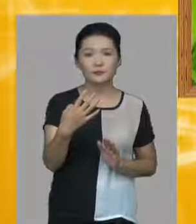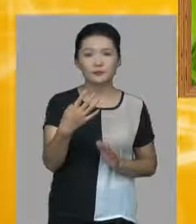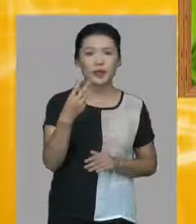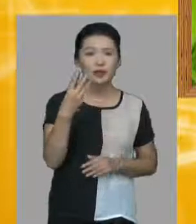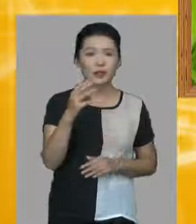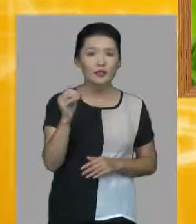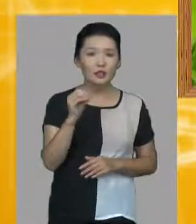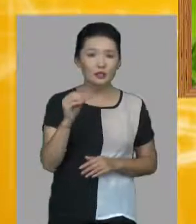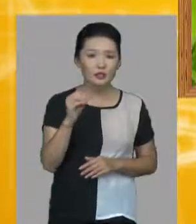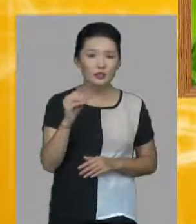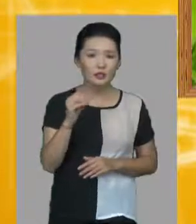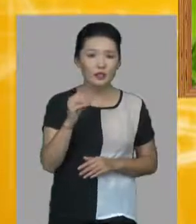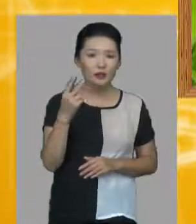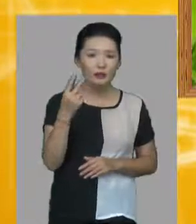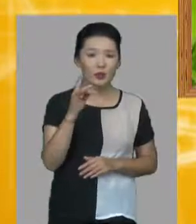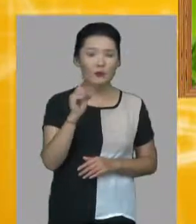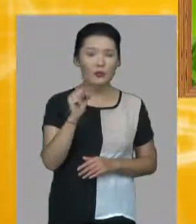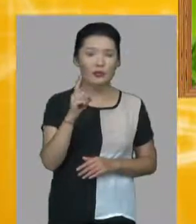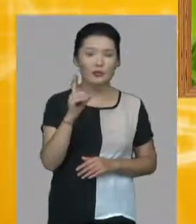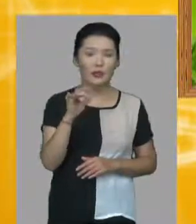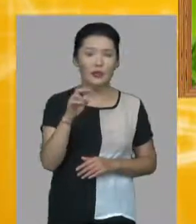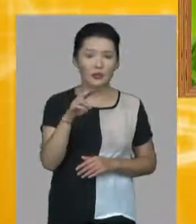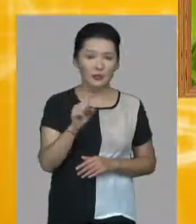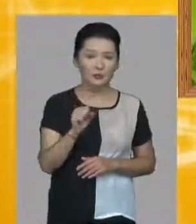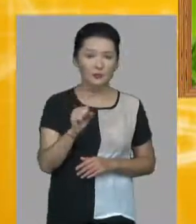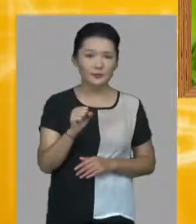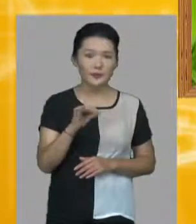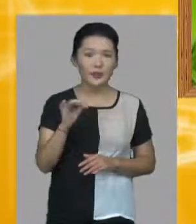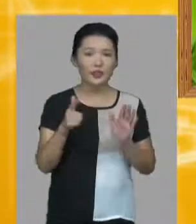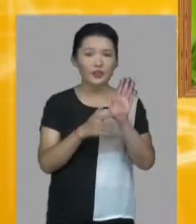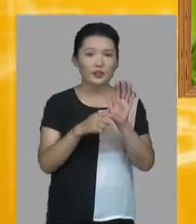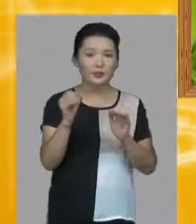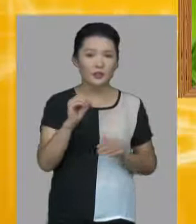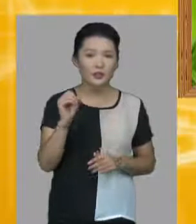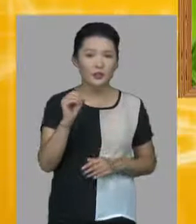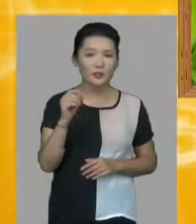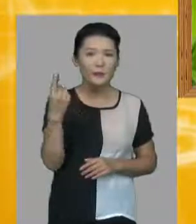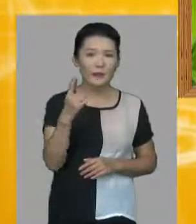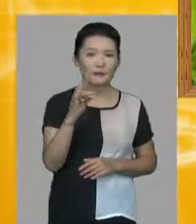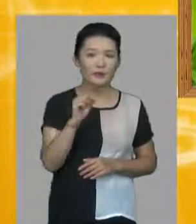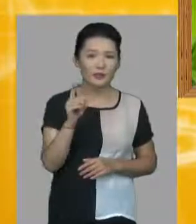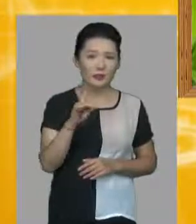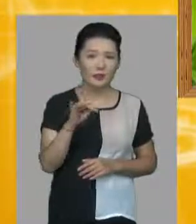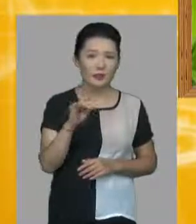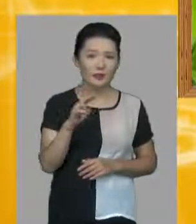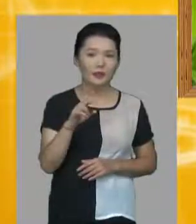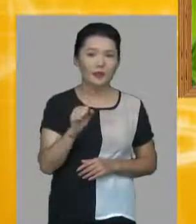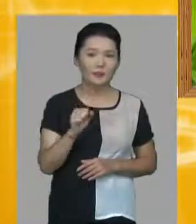3 единицы 2 разряда и 7 единиц 1